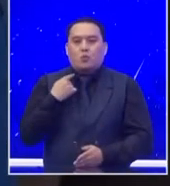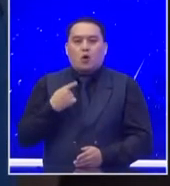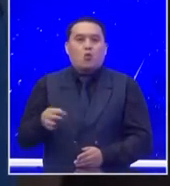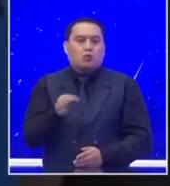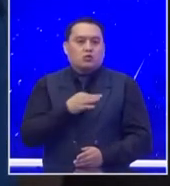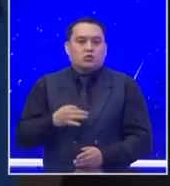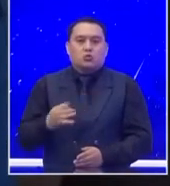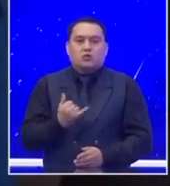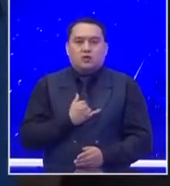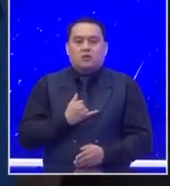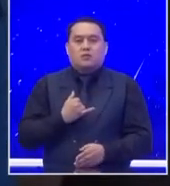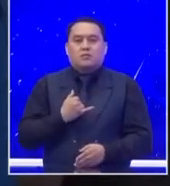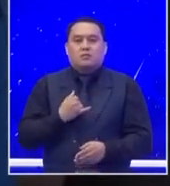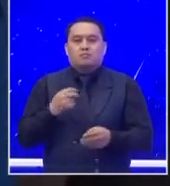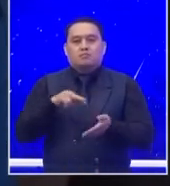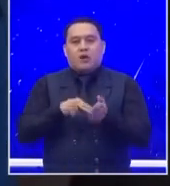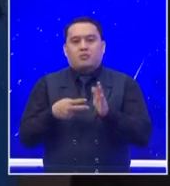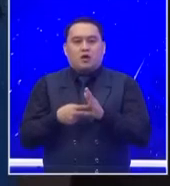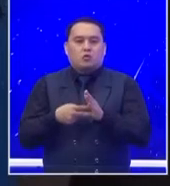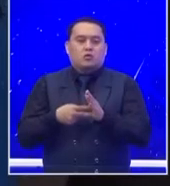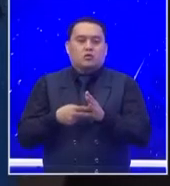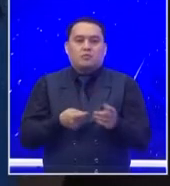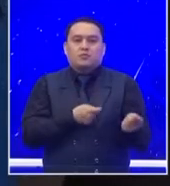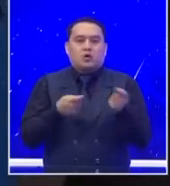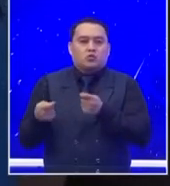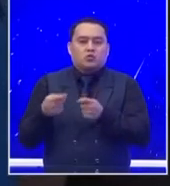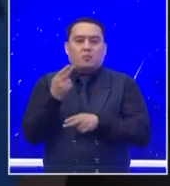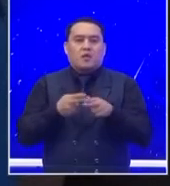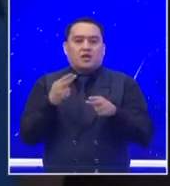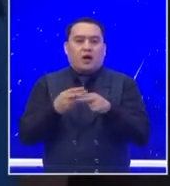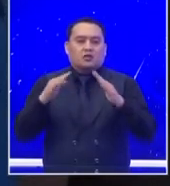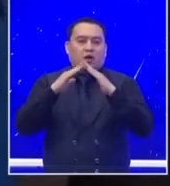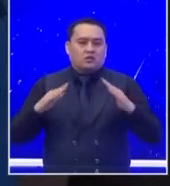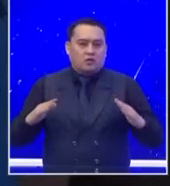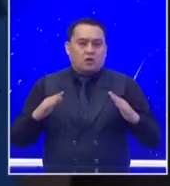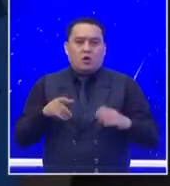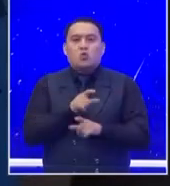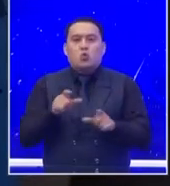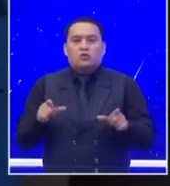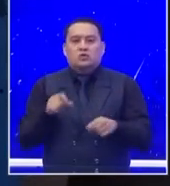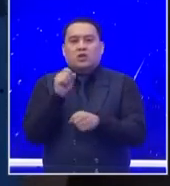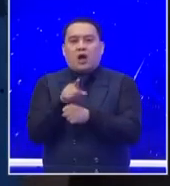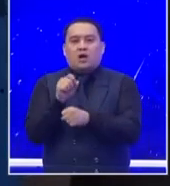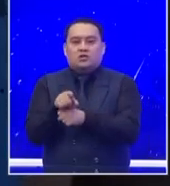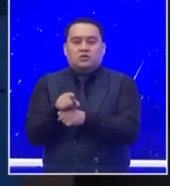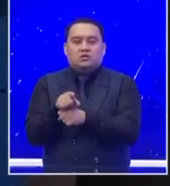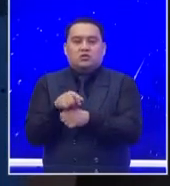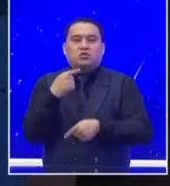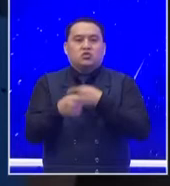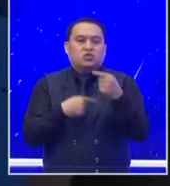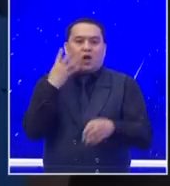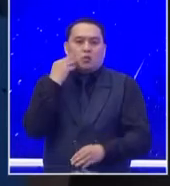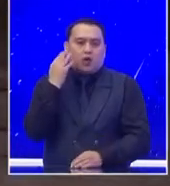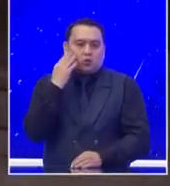области сделал анализ по поставкам металлочерепицы, оказалось, что в основном люди, все заказчики заказывают через